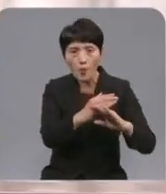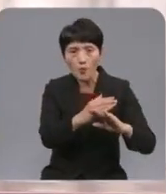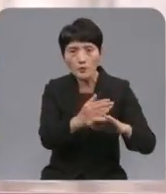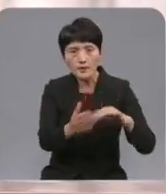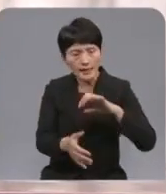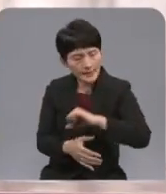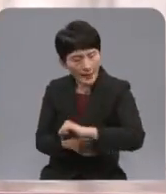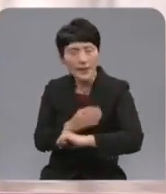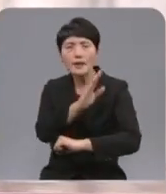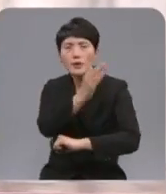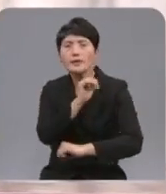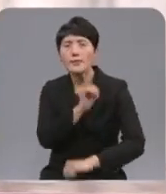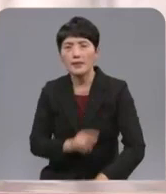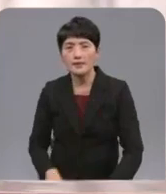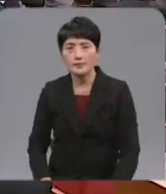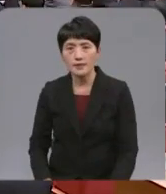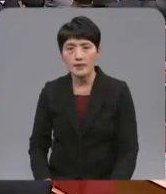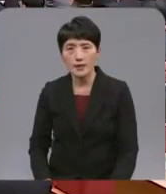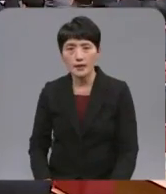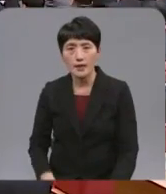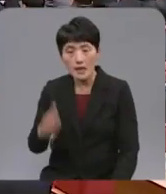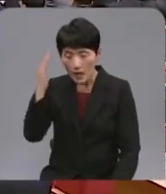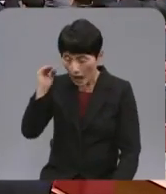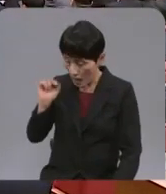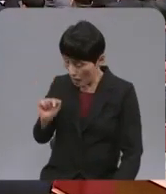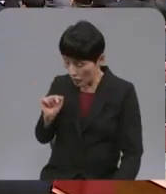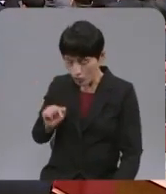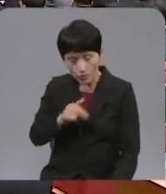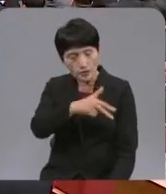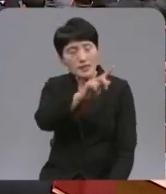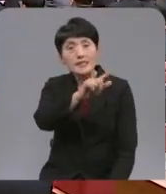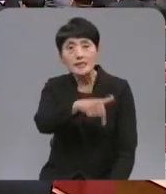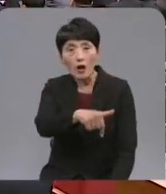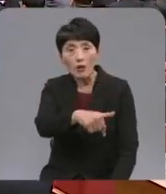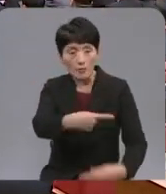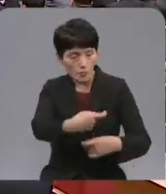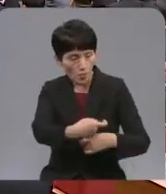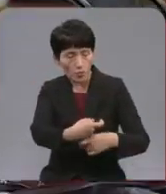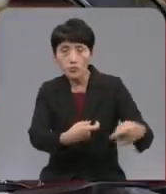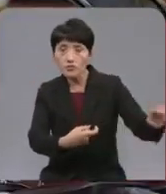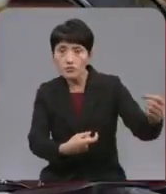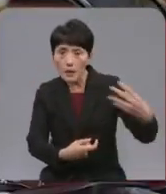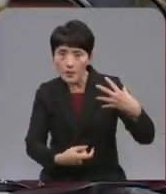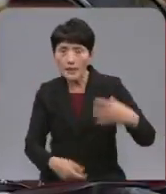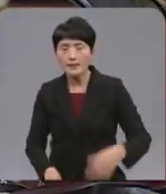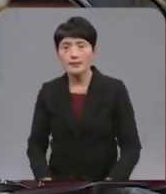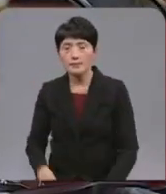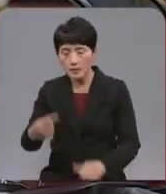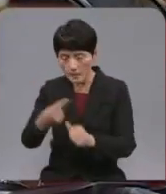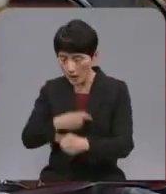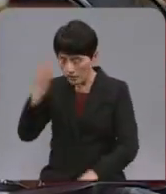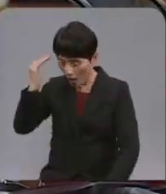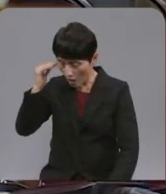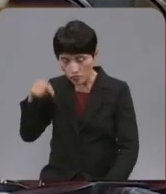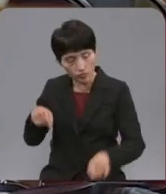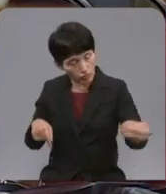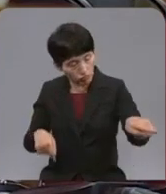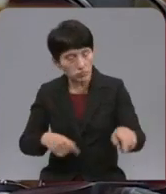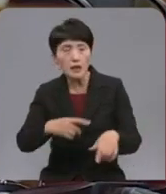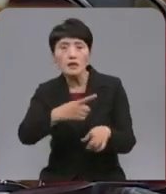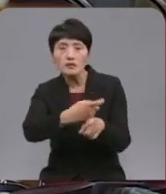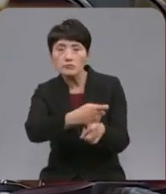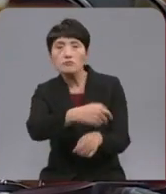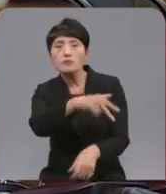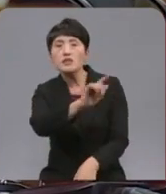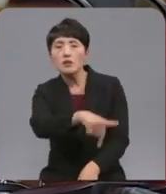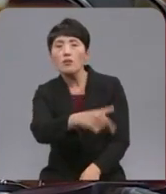部分中明确指出，北韩政权和北韩军是我国的敌人。国防部表示，北韩在2021年